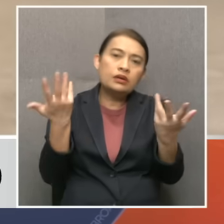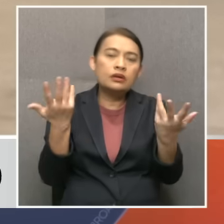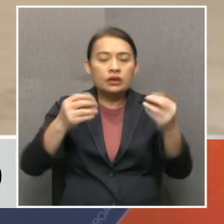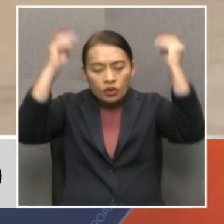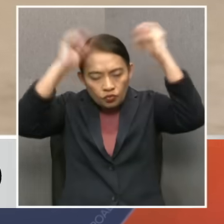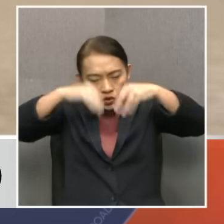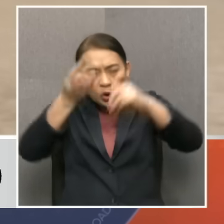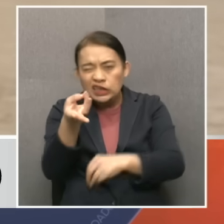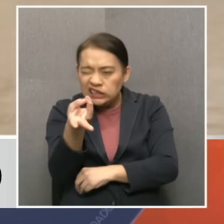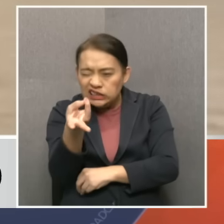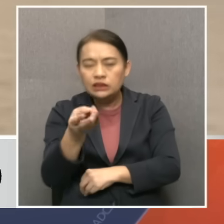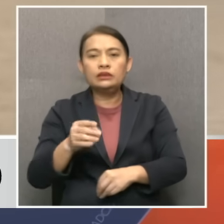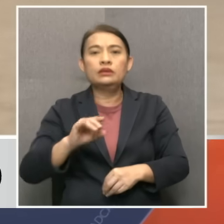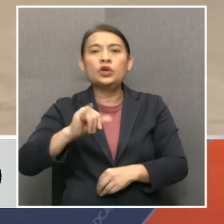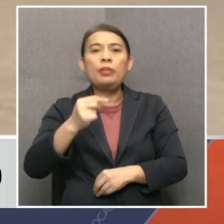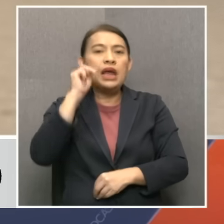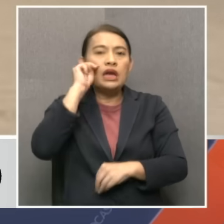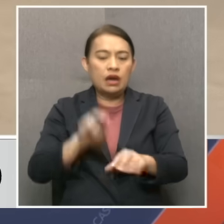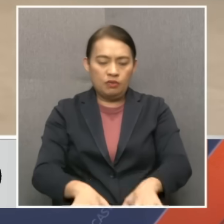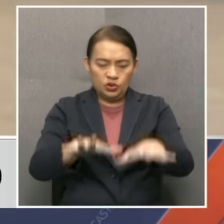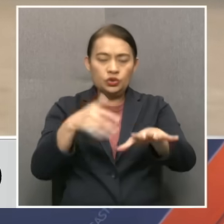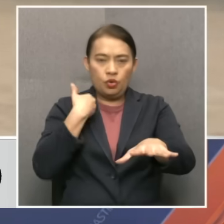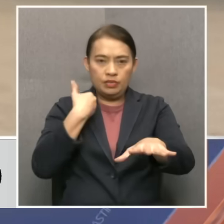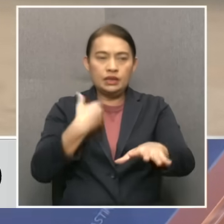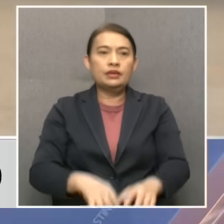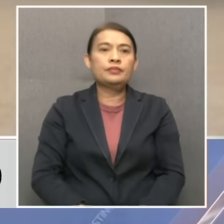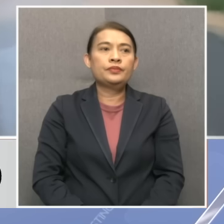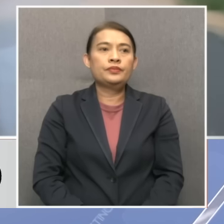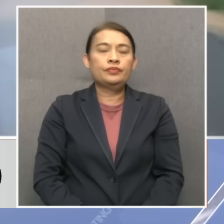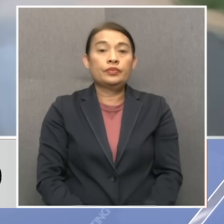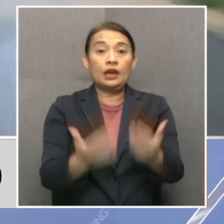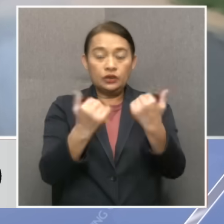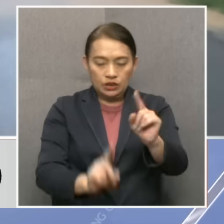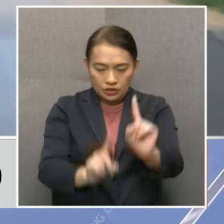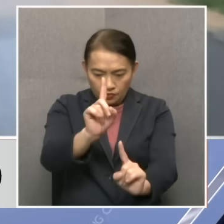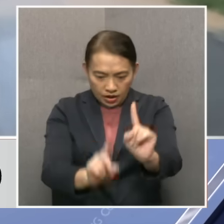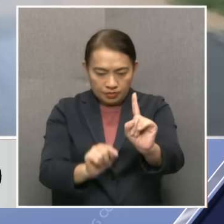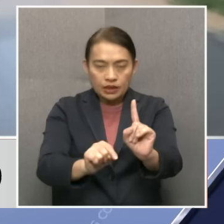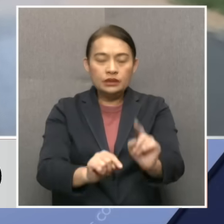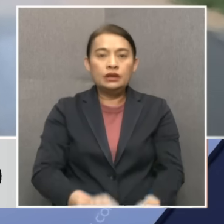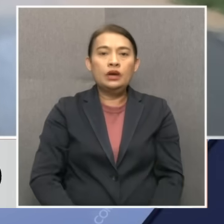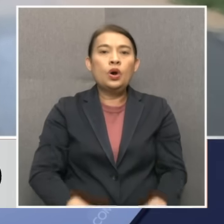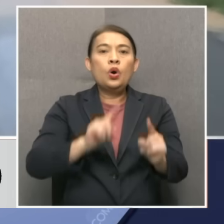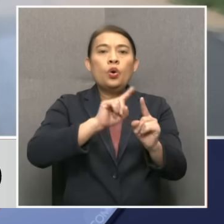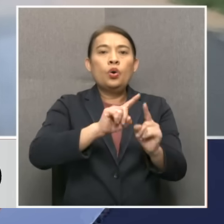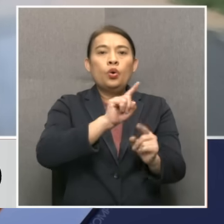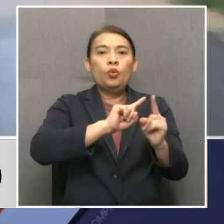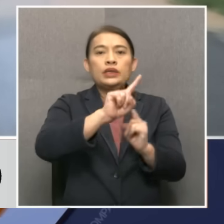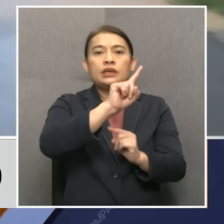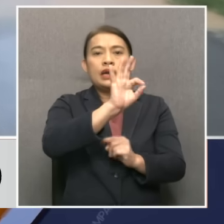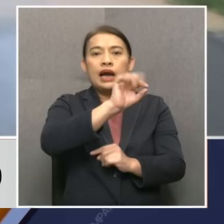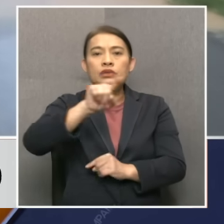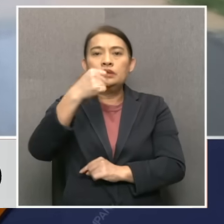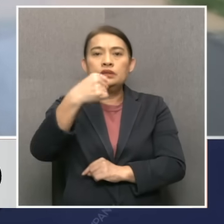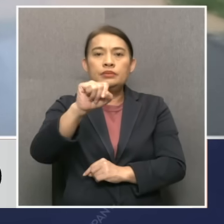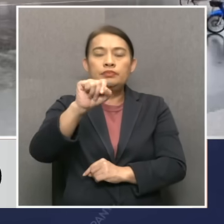จะท่วมได้นะครับผม ค่ะอาจารย์คะข้อมูลที่ประเมินกันล่าสุดในช่วงเวลานี้นะคะในช่วง9ถึง11ตุลาคมนี้ต้องจับตาไป